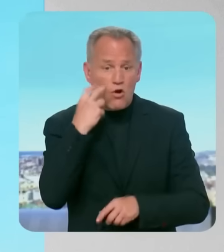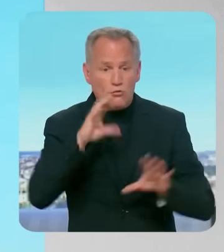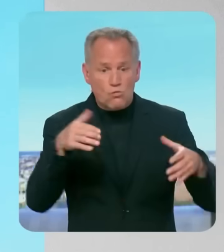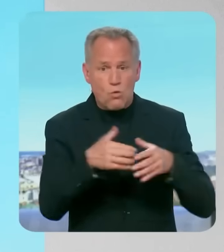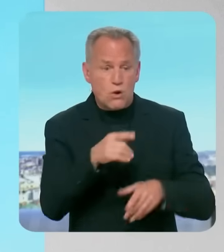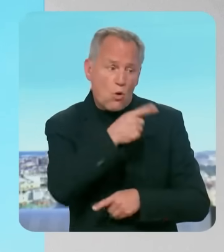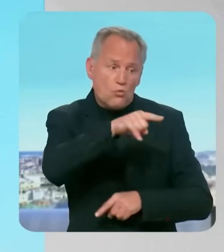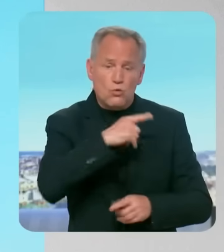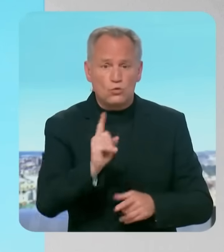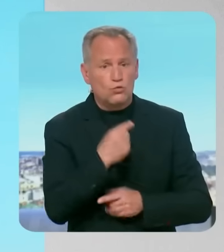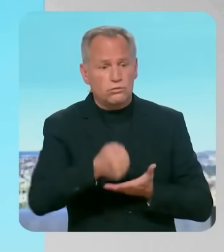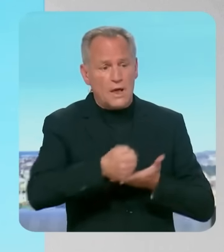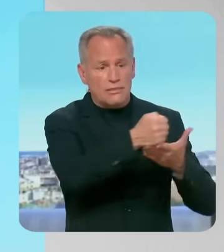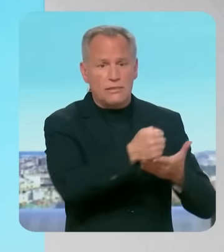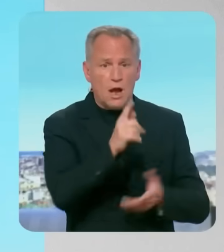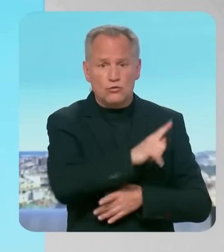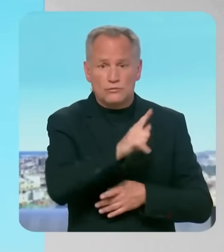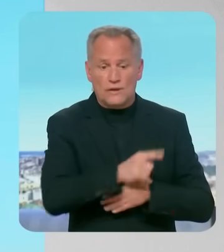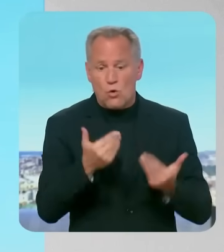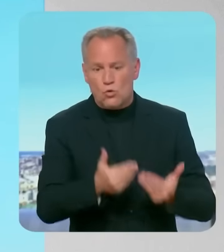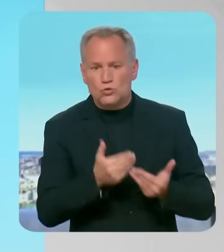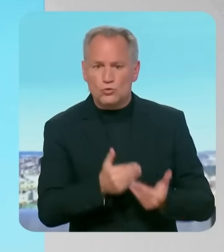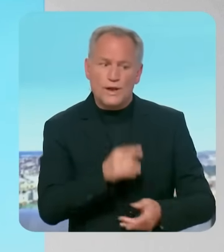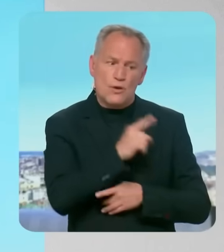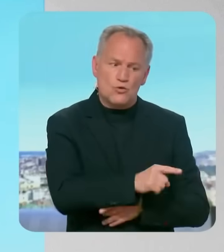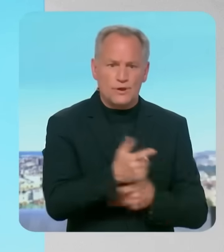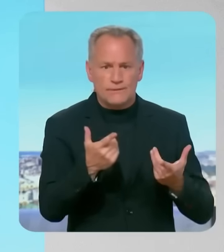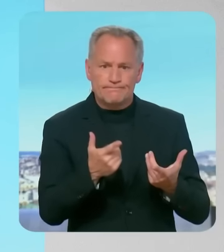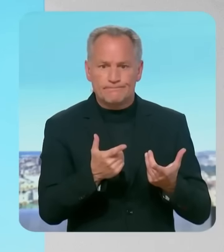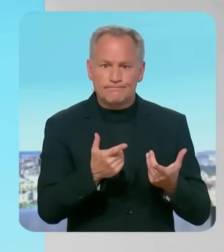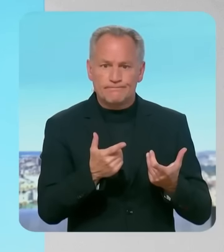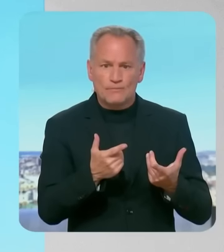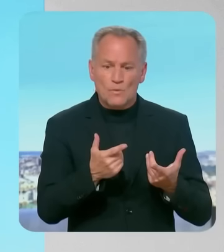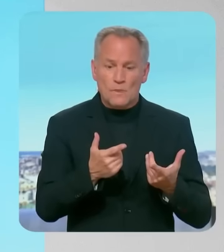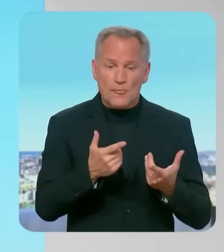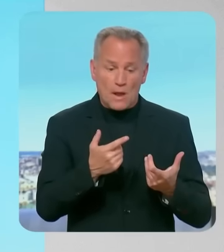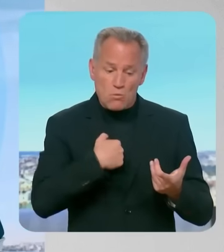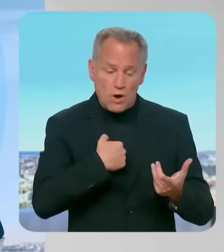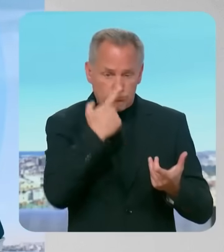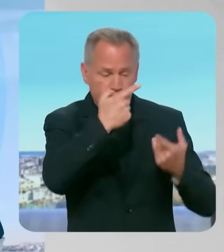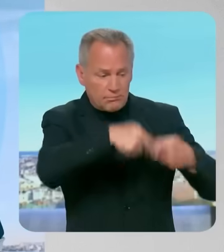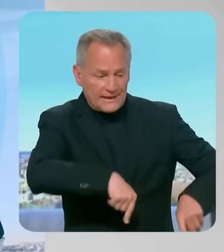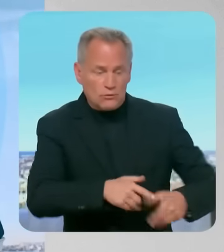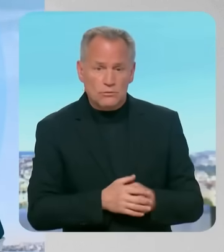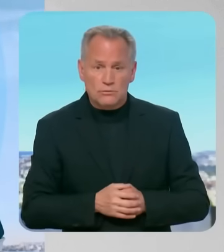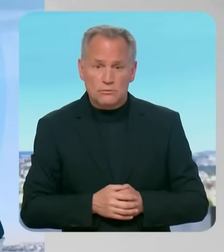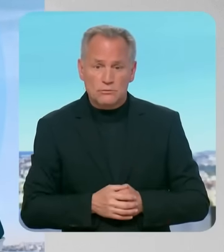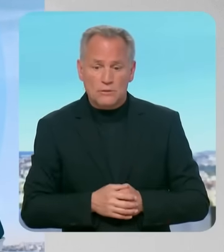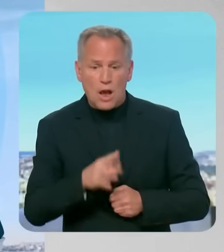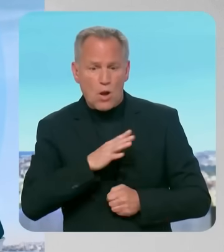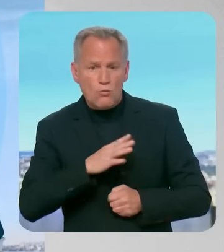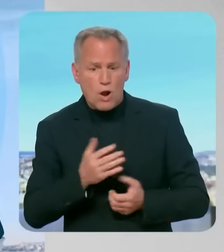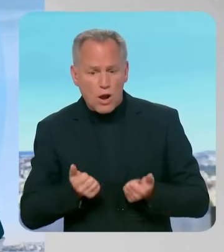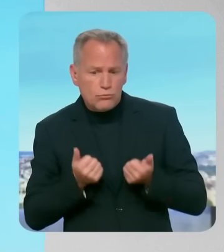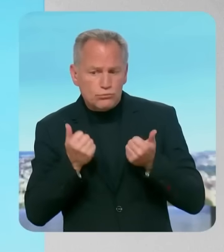Aujourd'hui, c'est la carte François Hollande qui est sortie pour cette campagne. Et en tout cas, ce n'est pas la mienne. Je crois qu'on est nombreux dans ma génération à